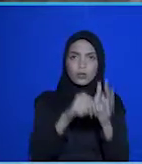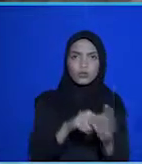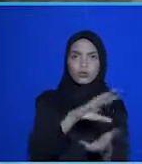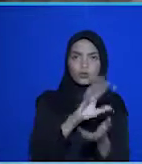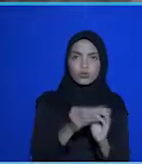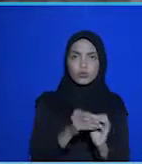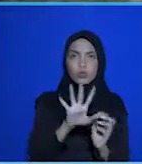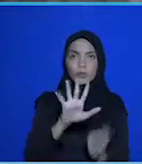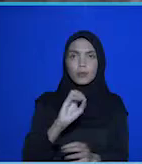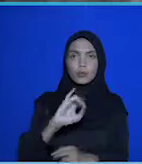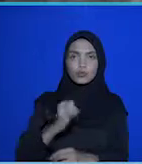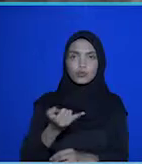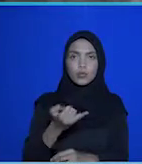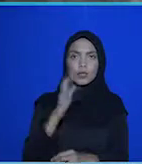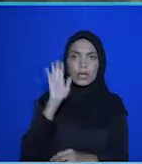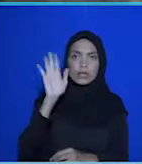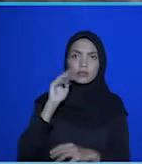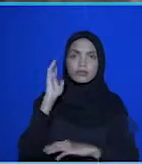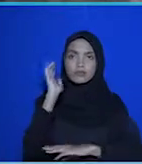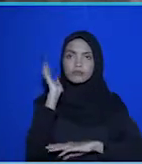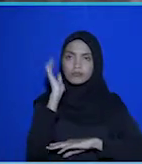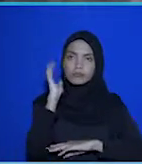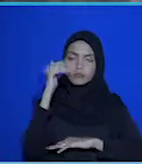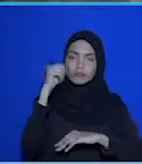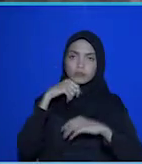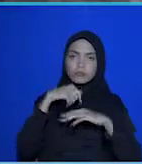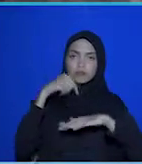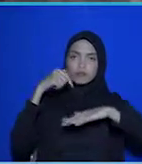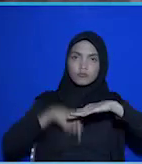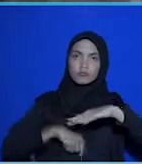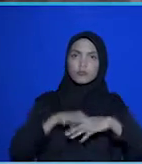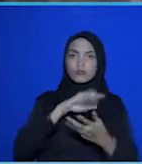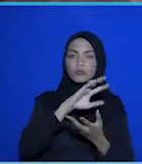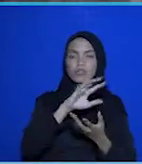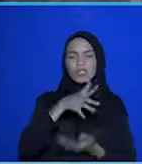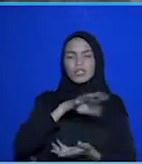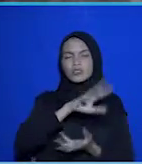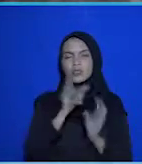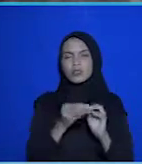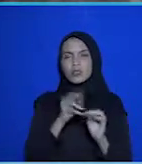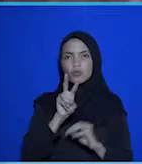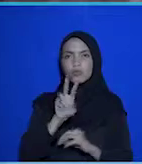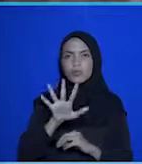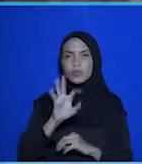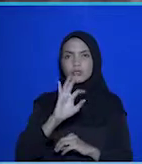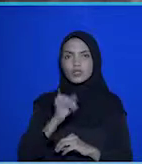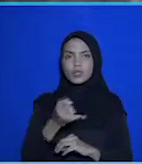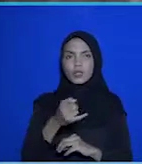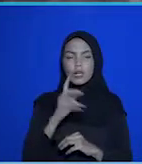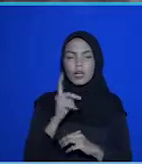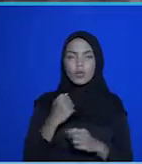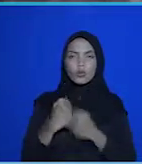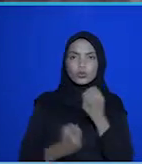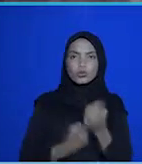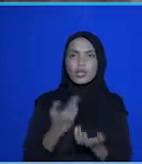juta, mungkin nanti dijelaskan lebih rinci, dan rusak sedang 25 juta, rusak ringan 10 juta.